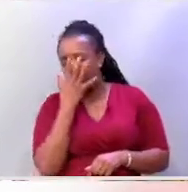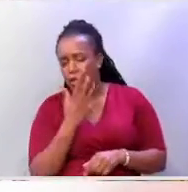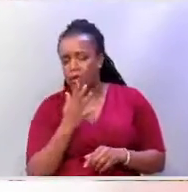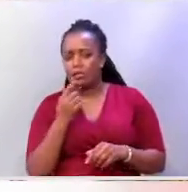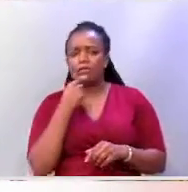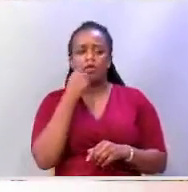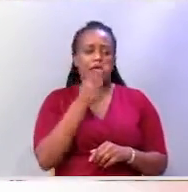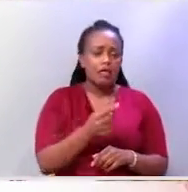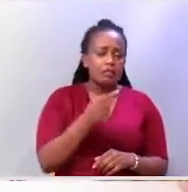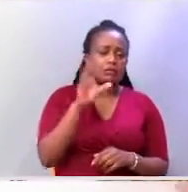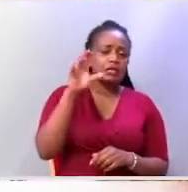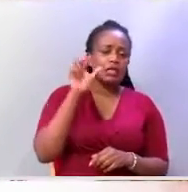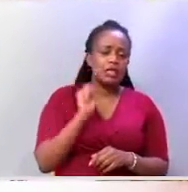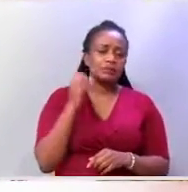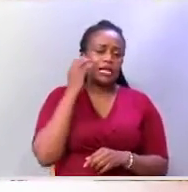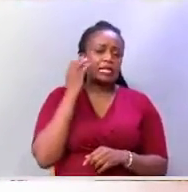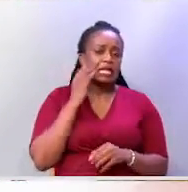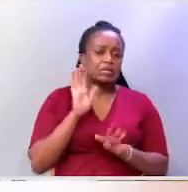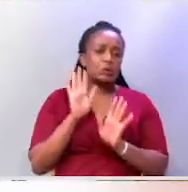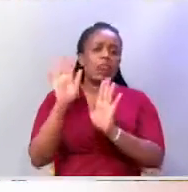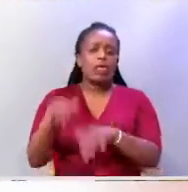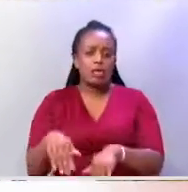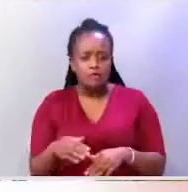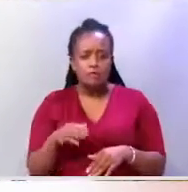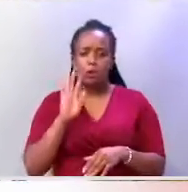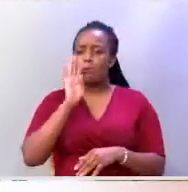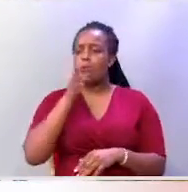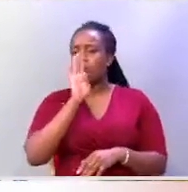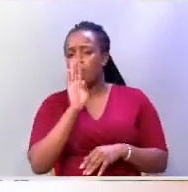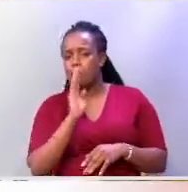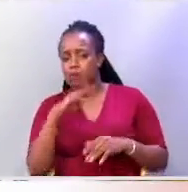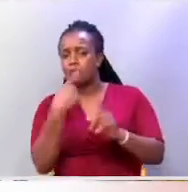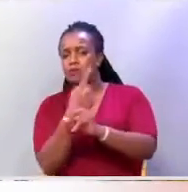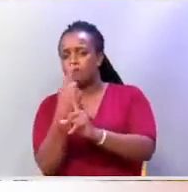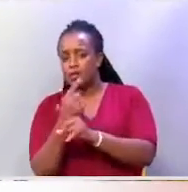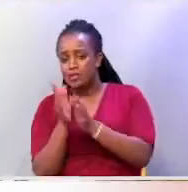mwambie CS Matiang'i awachane asizungumuze